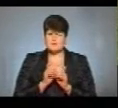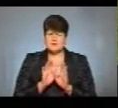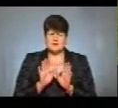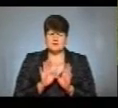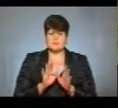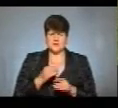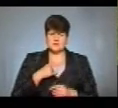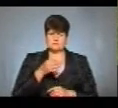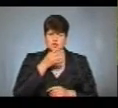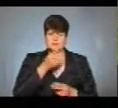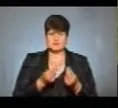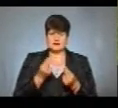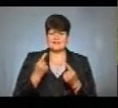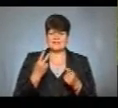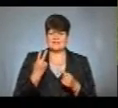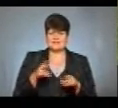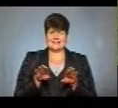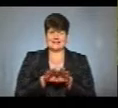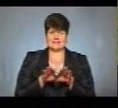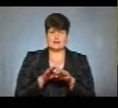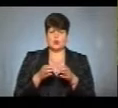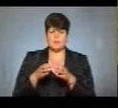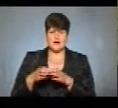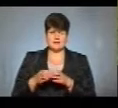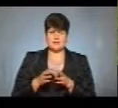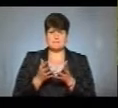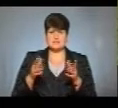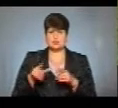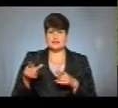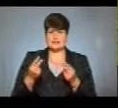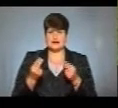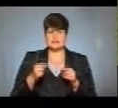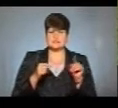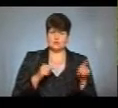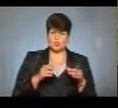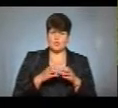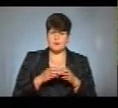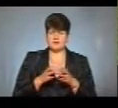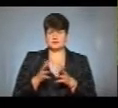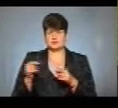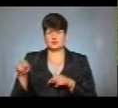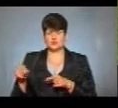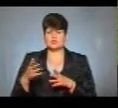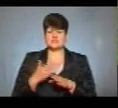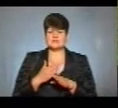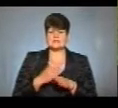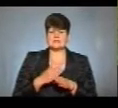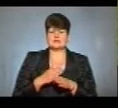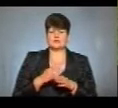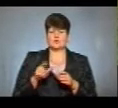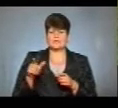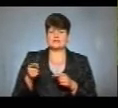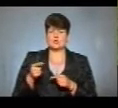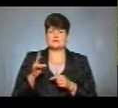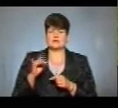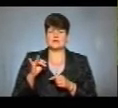мені сподобалася гра, дві рівні команди, бо більшість людей, які грають за ту команду, більшість людей, які грають тут. Частина людей з Тернопільської «Ниви», то, що ми